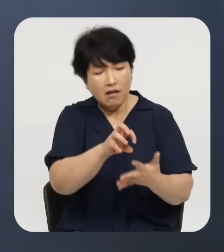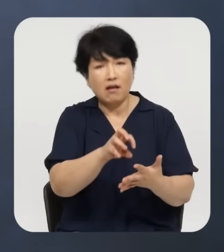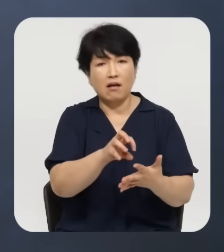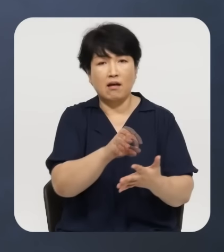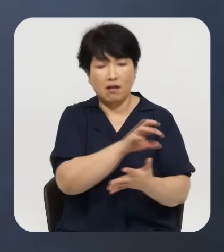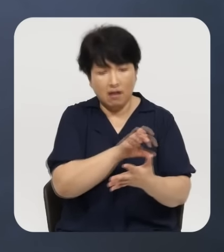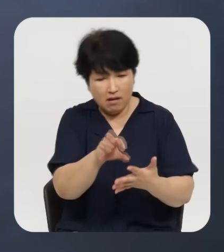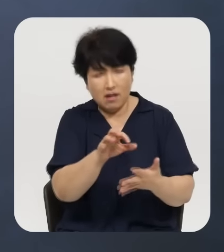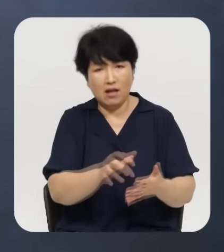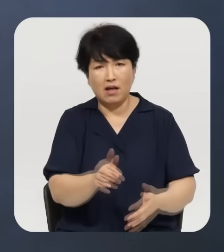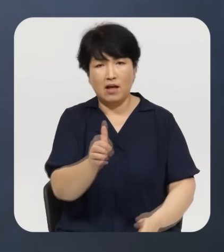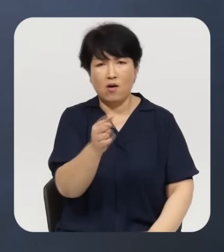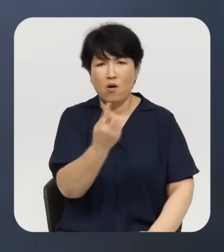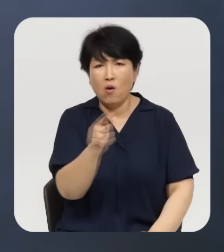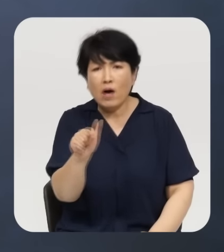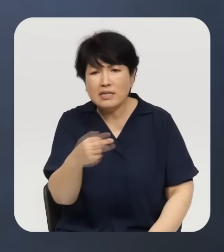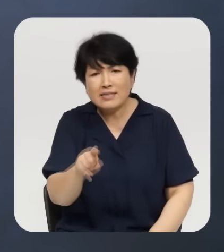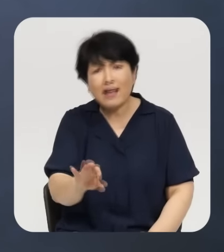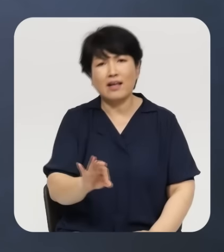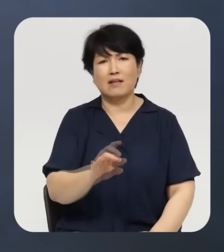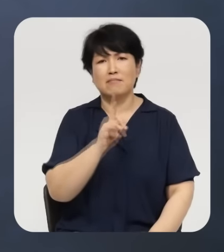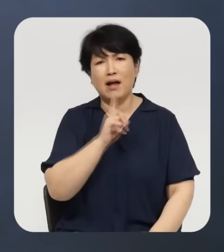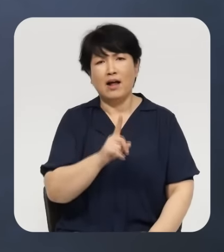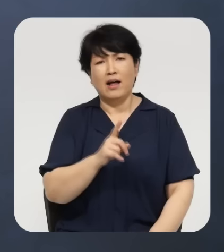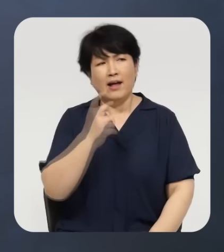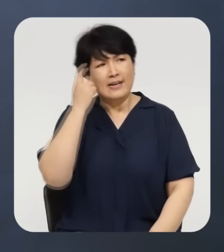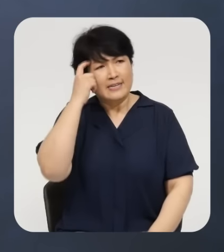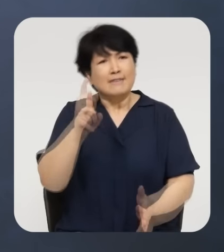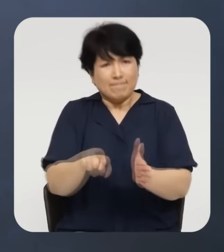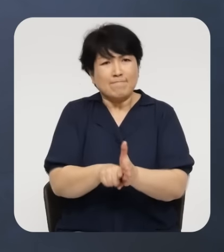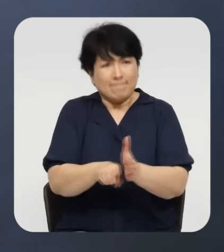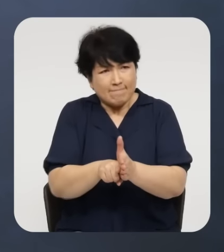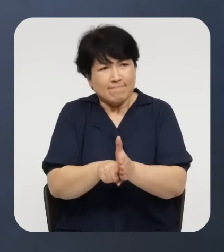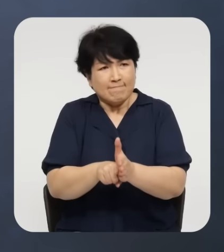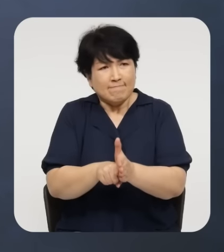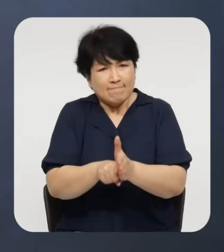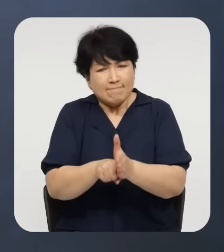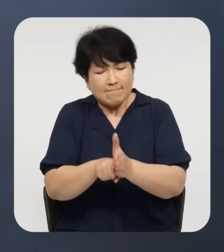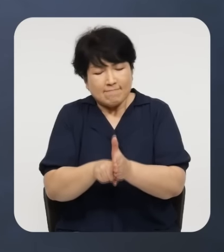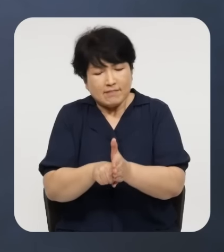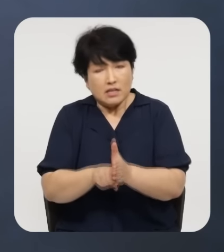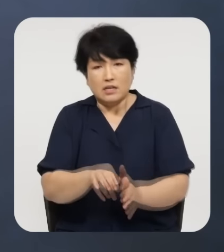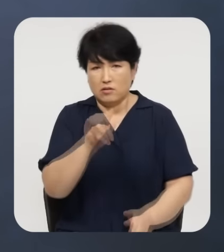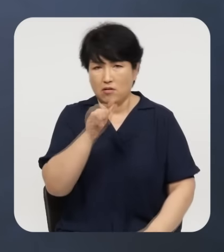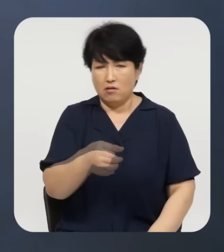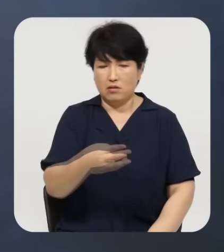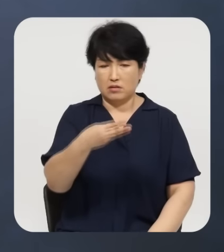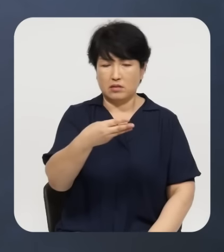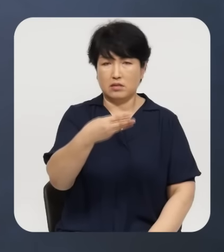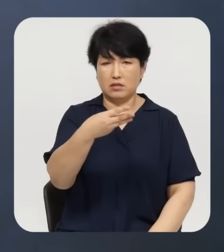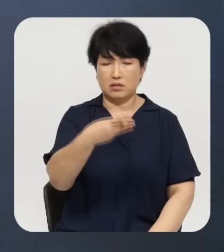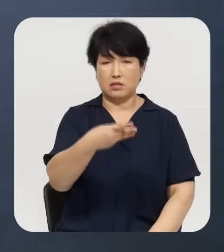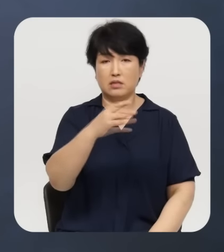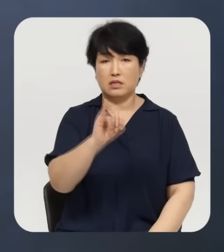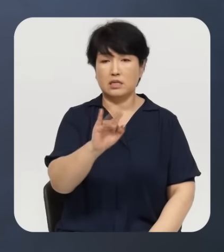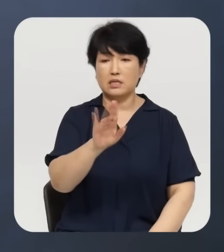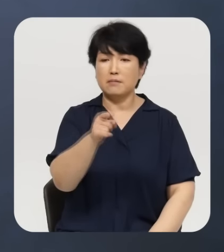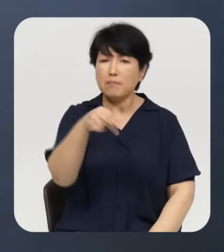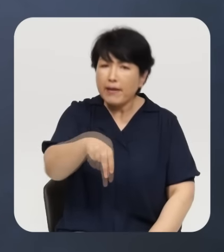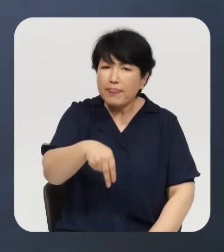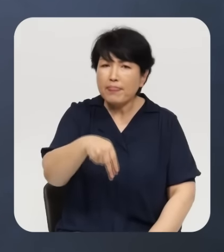이렇게 자기는 이제 자꾸 그리게 되는 거예요. 그걸 믿음이라 그래요. 그래 믿어도 돼요. 우리 티벳 불교 같은 데